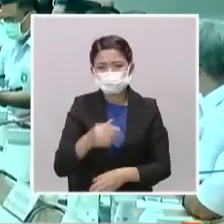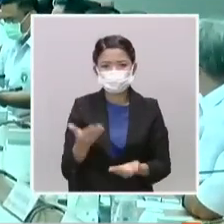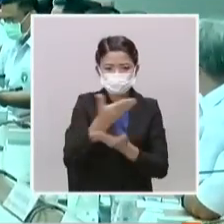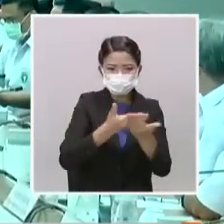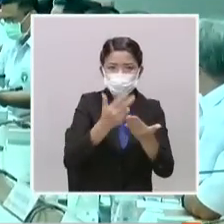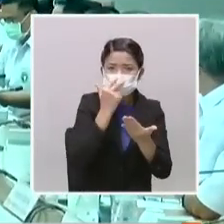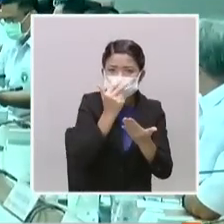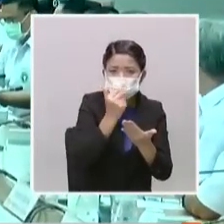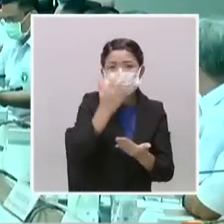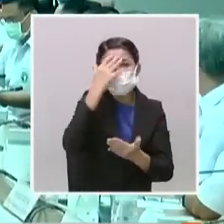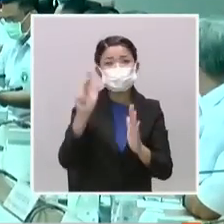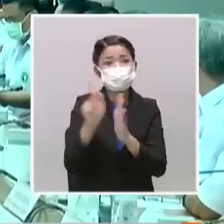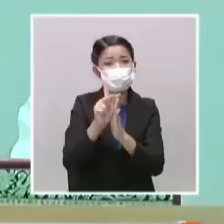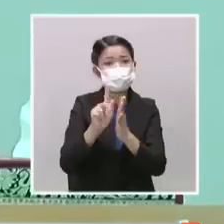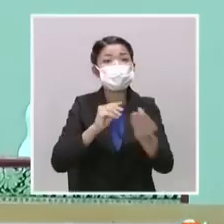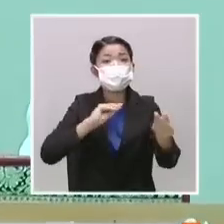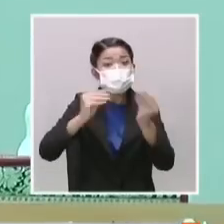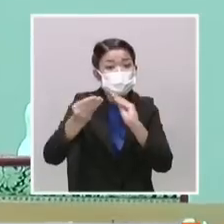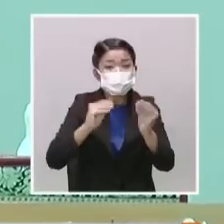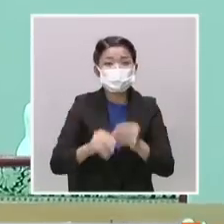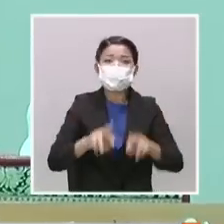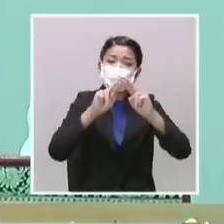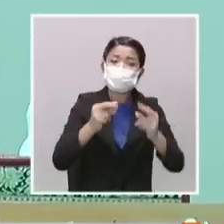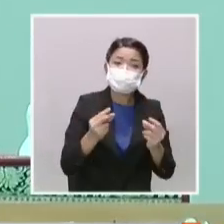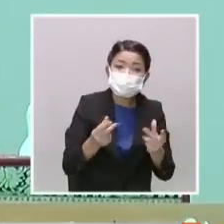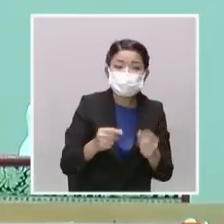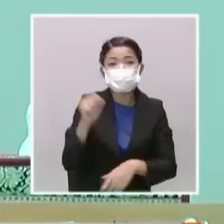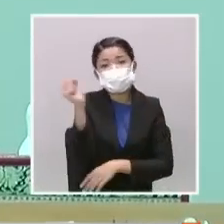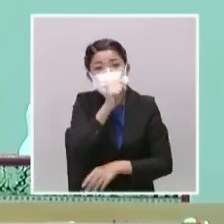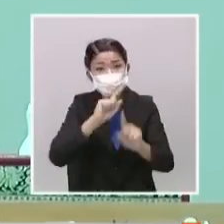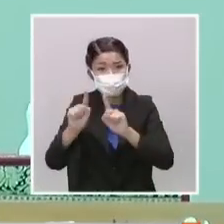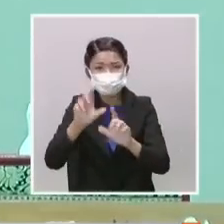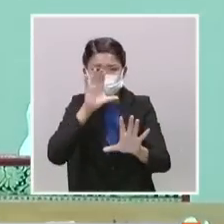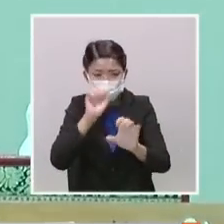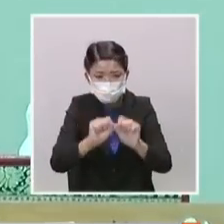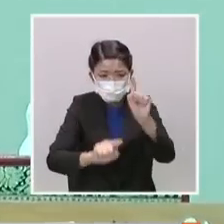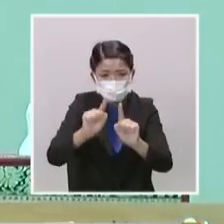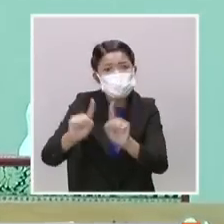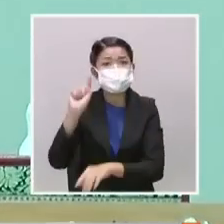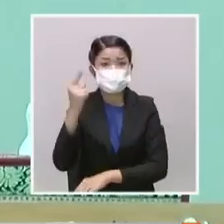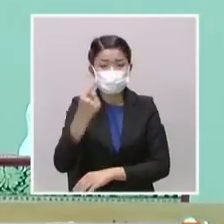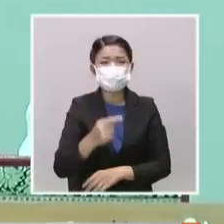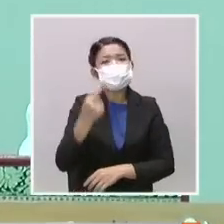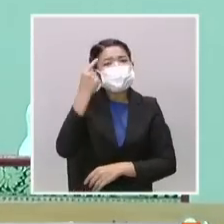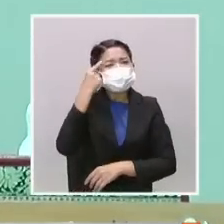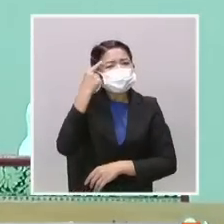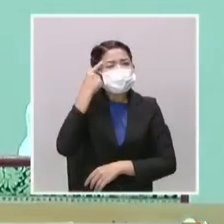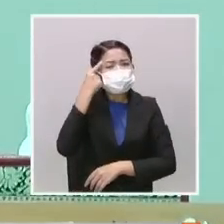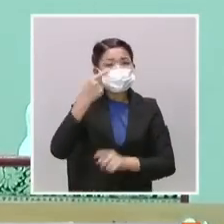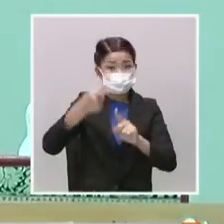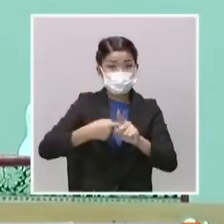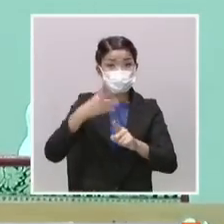จะเริ่มผ่อนคลายกันไปสำหรับสถานบันเทิงใช่ไหมคะผับบาร์คาราโอเกะเดี๋ยวต้องประเมินสถานการณ์อีกครั้งคุณผู้ชมแต่คาดว่ากล